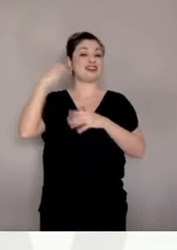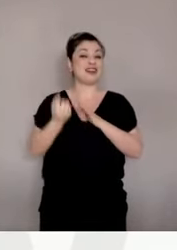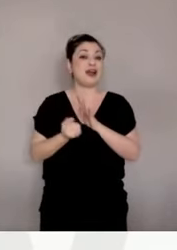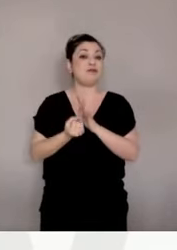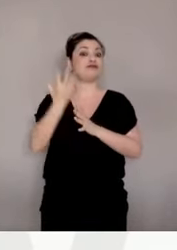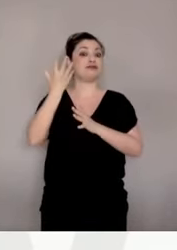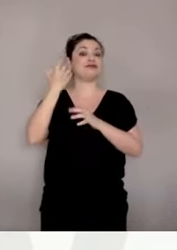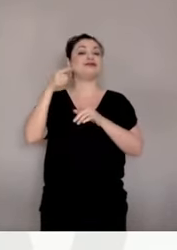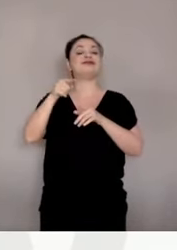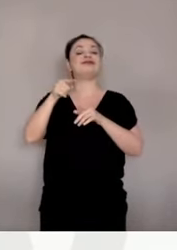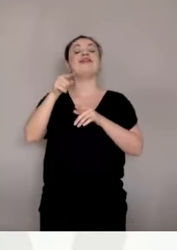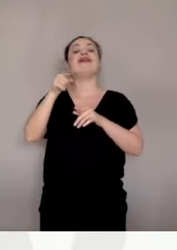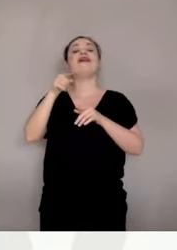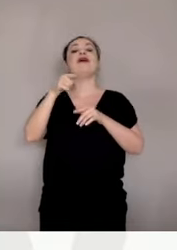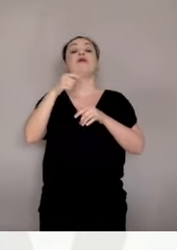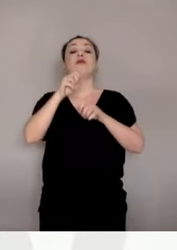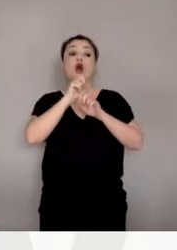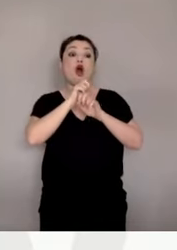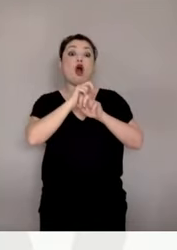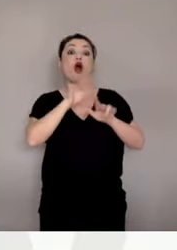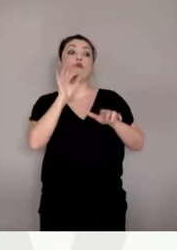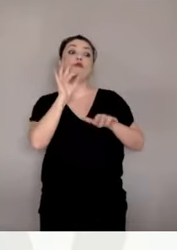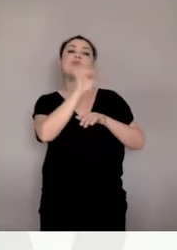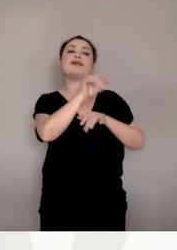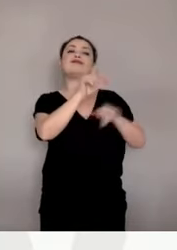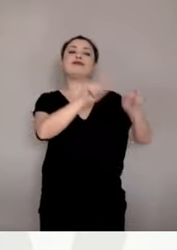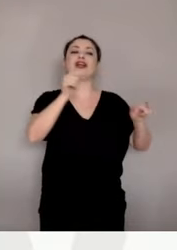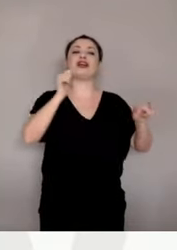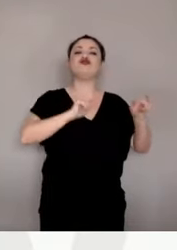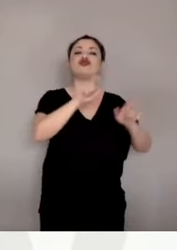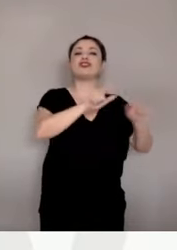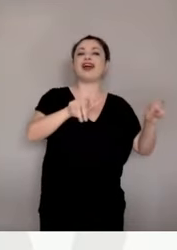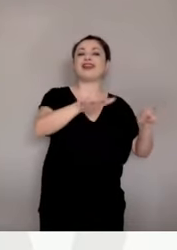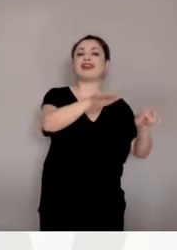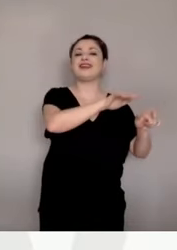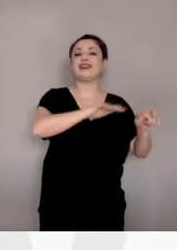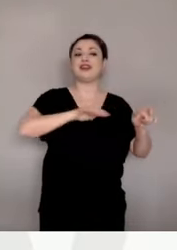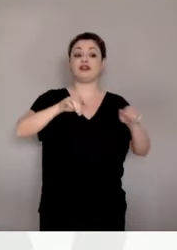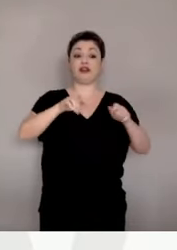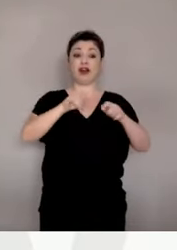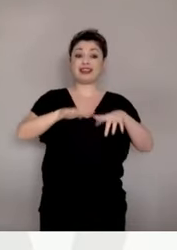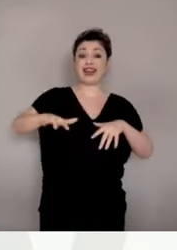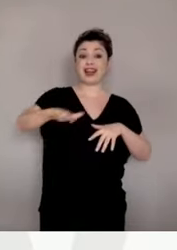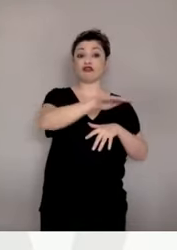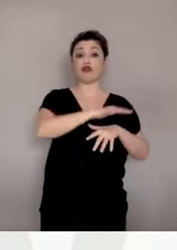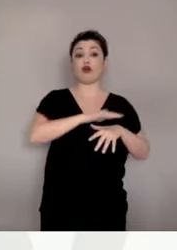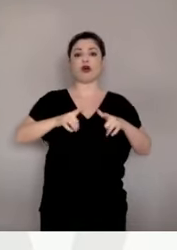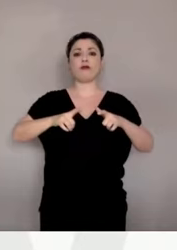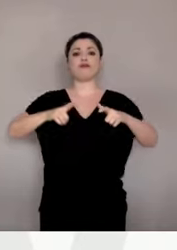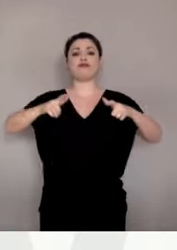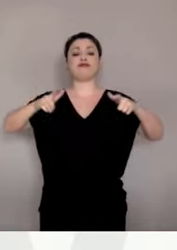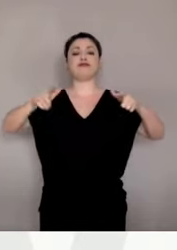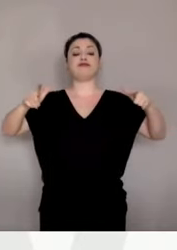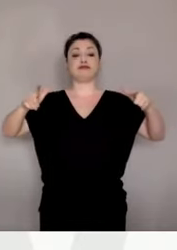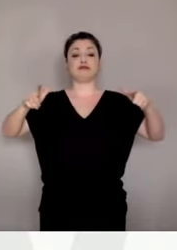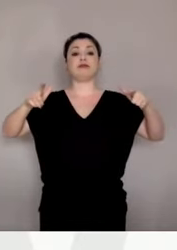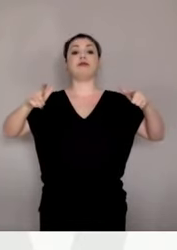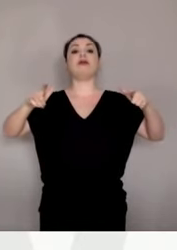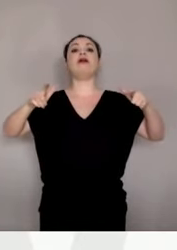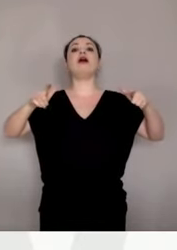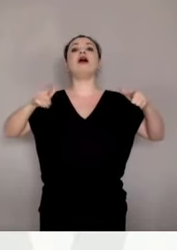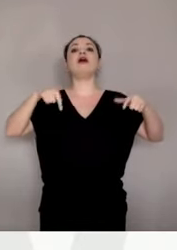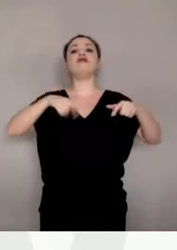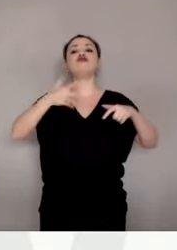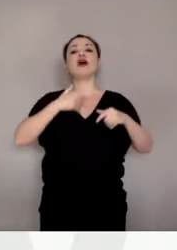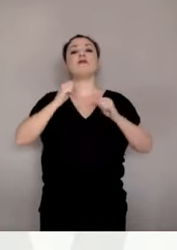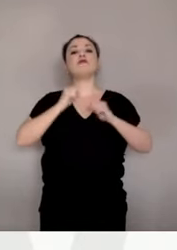ai cittadini, alle cittadine, di un territorio via via sempre più vasto, la possibilità di dialogare con loro,